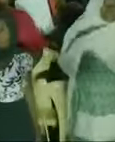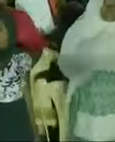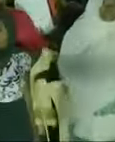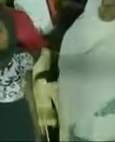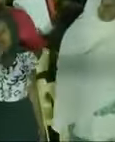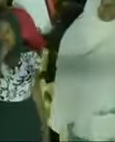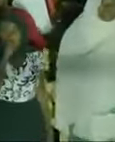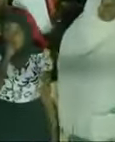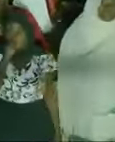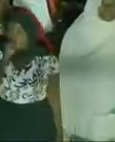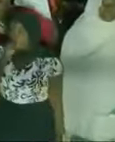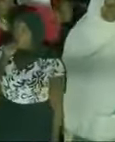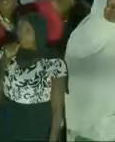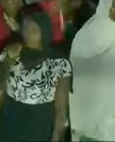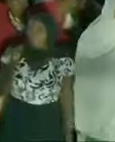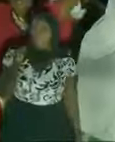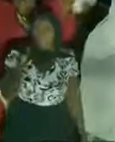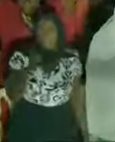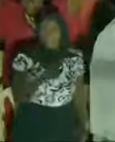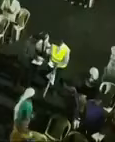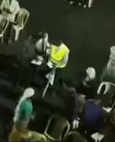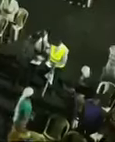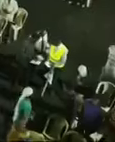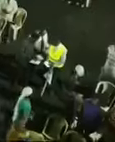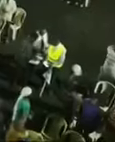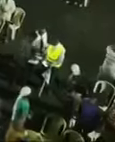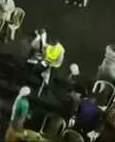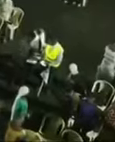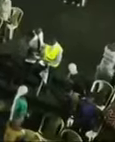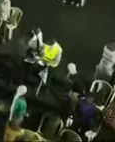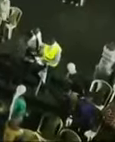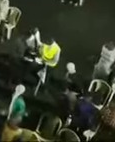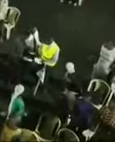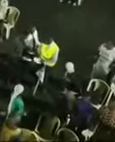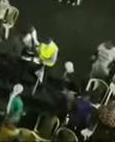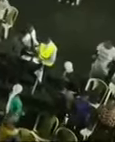c'est établiss si tu crois qu'il y a même